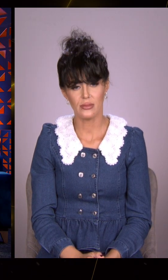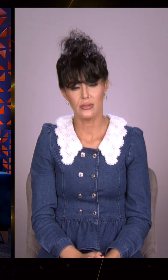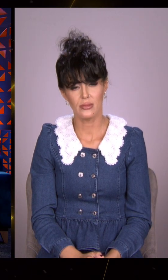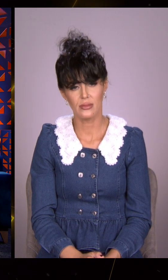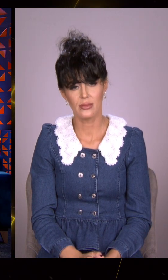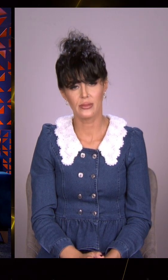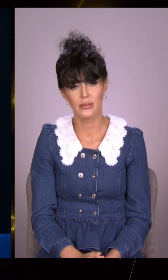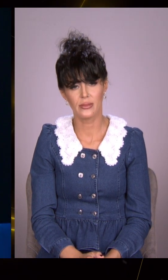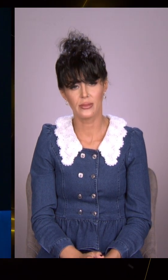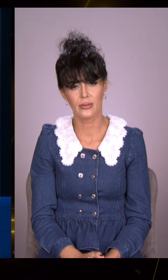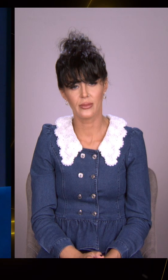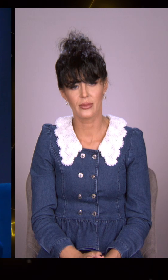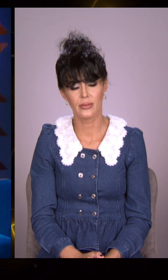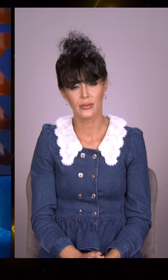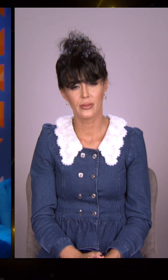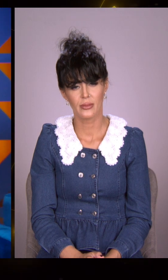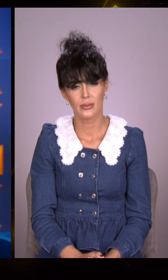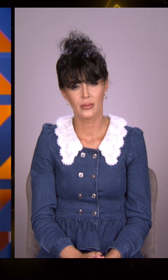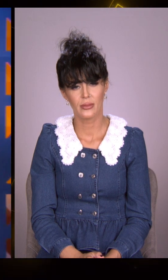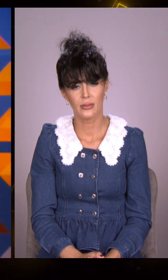Добре. Добрий день.